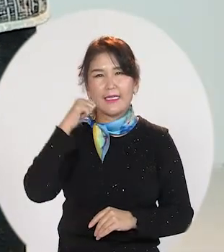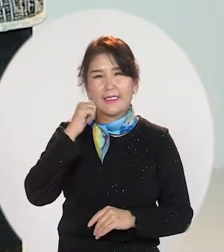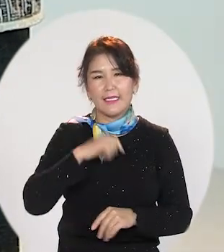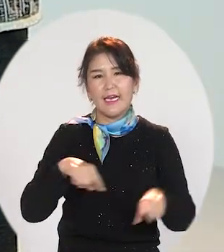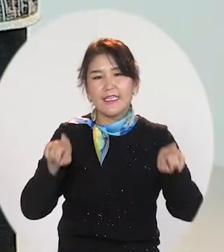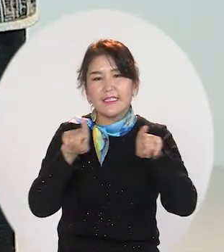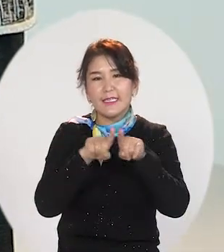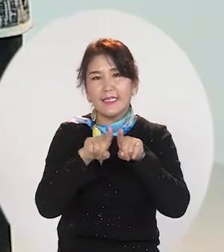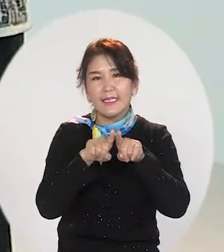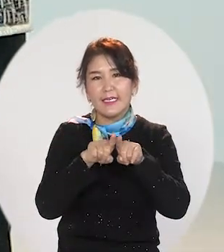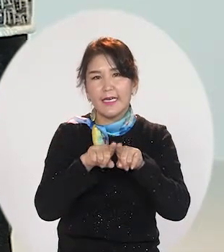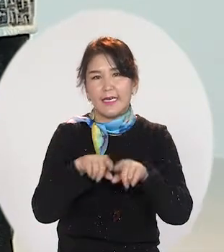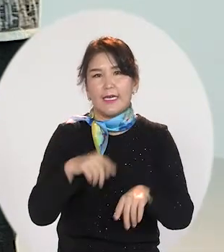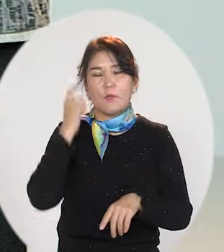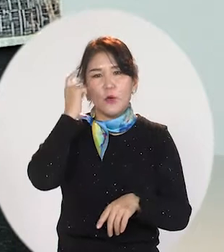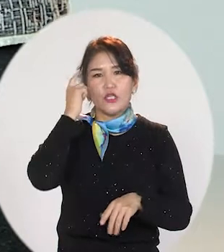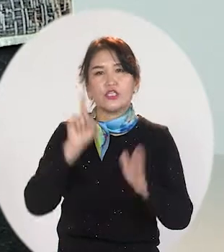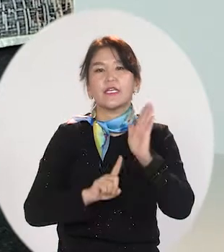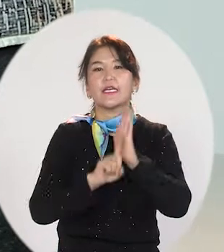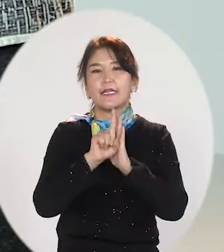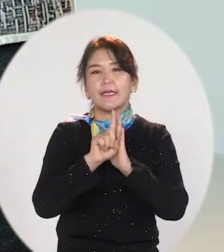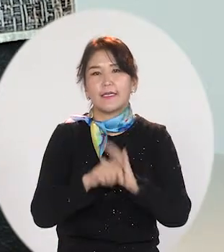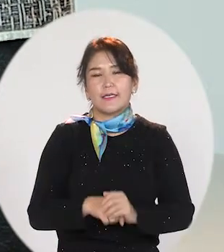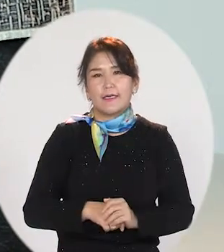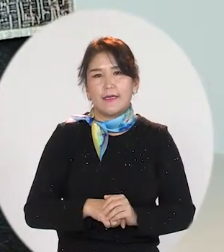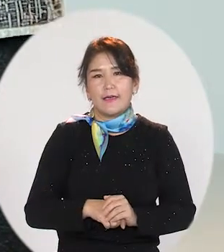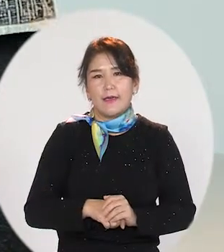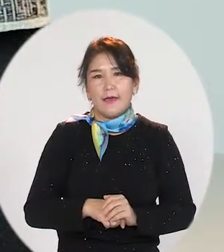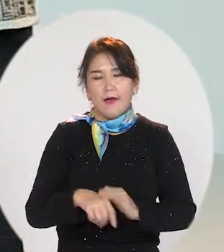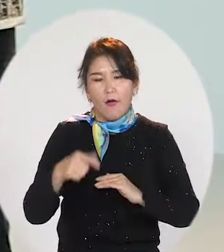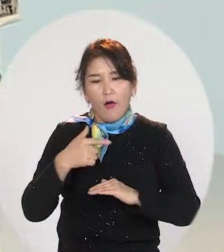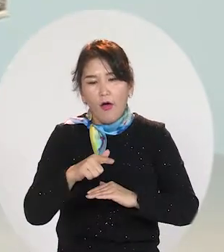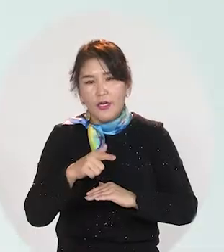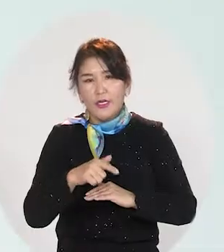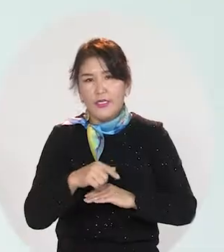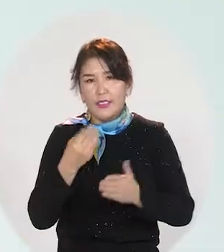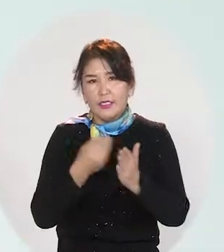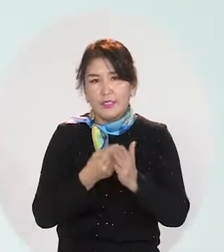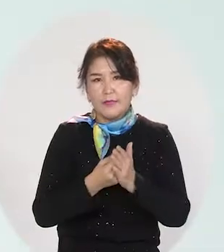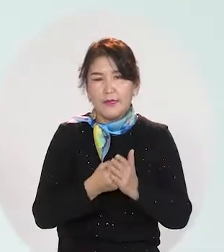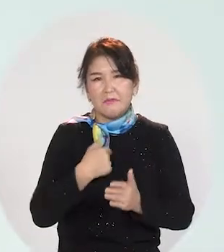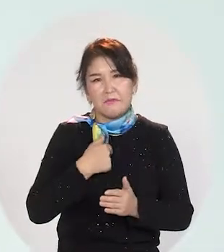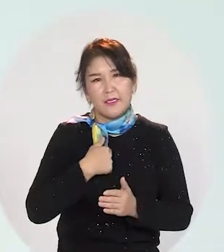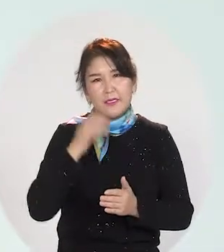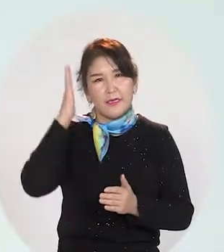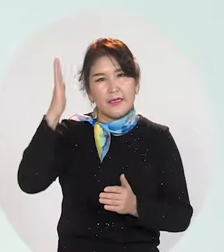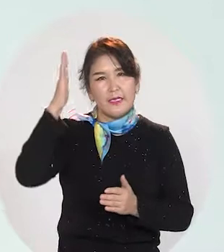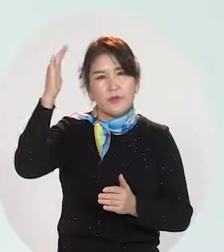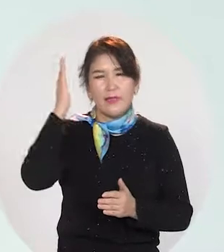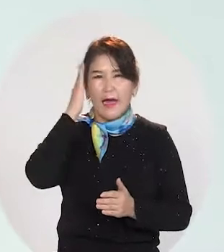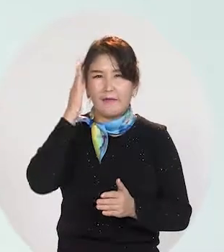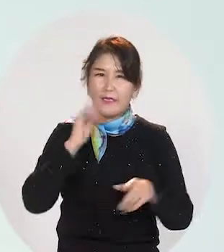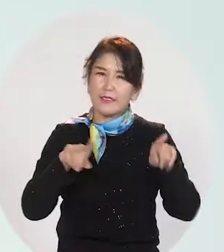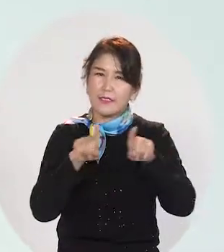эхэлдэг. Ягаад гэвэл хамгийн ойрхон байгаа жишээнүүд нь учраас би яг аав шигэ болох уугүй юу, ээж шигэ болох уугүй юу гэдэг дээрээ бараг